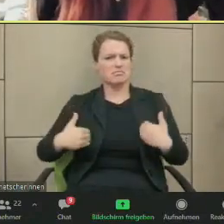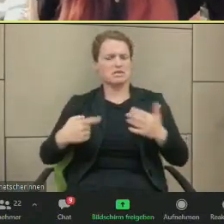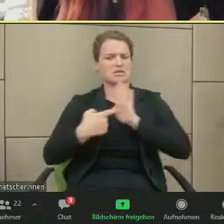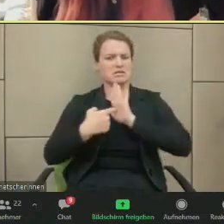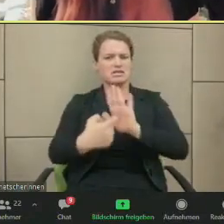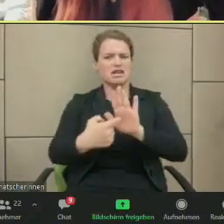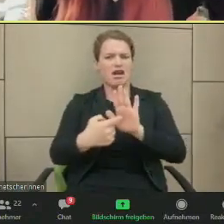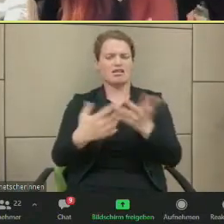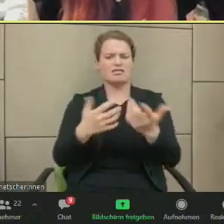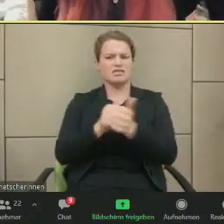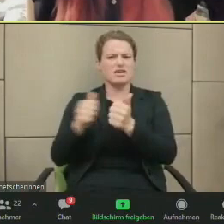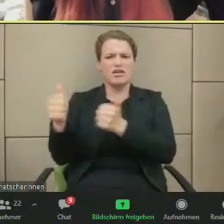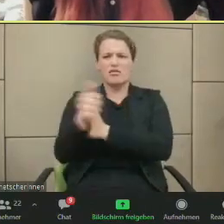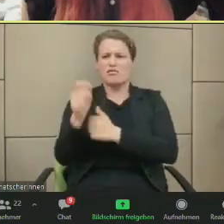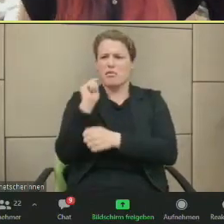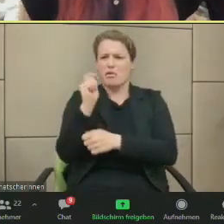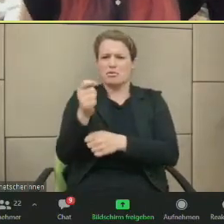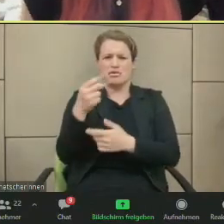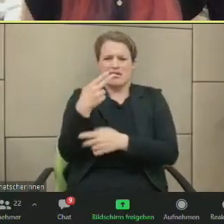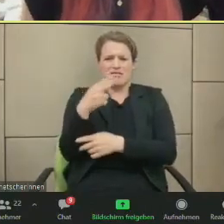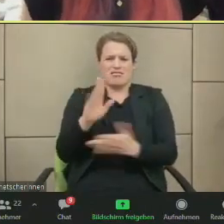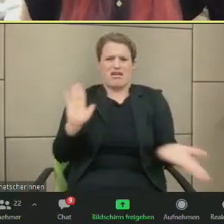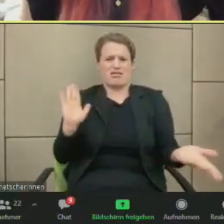ohne Vorurteile, ohne Erwartungen.